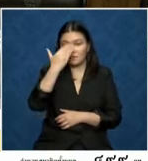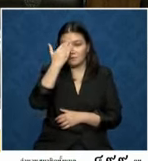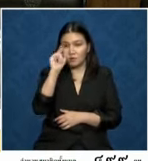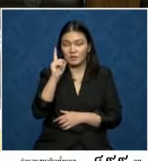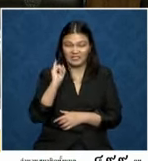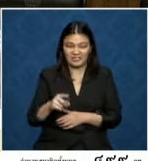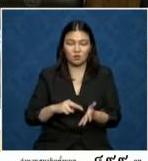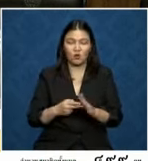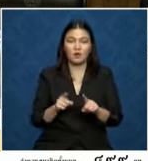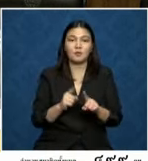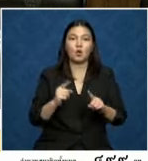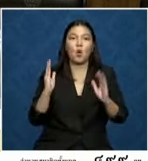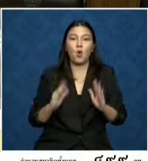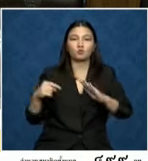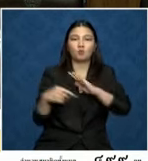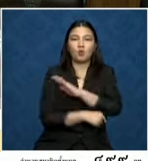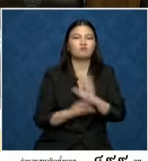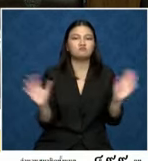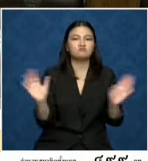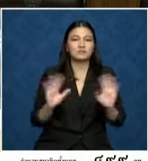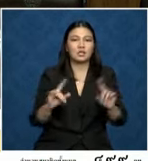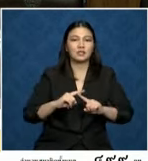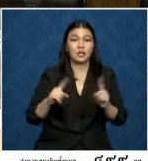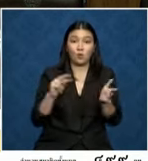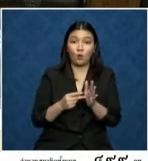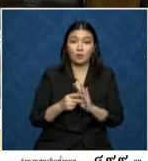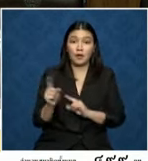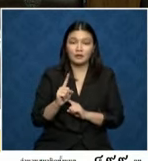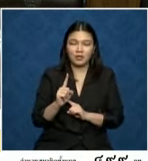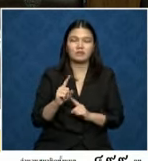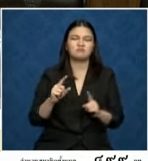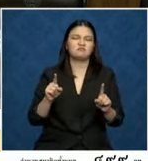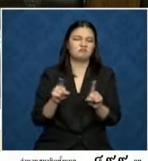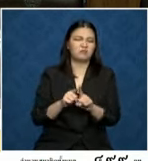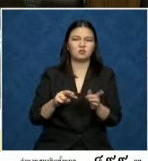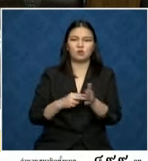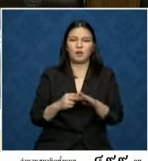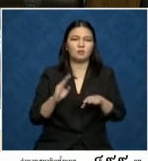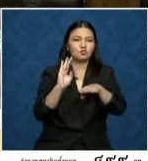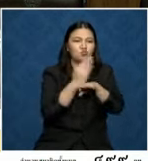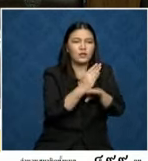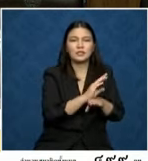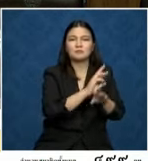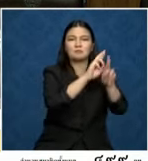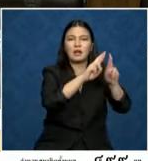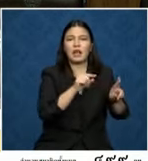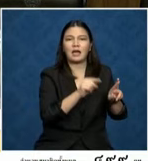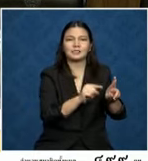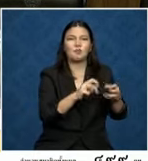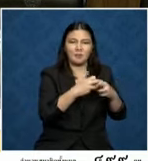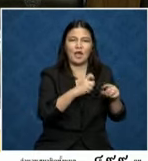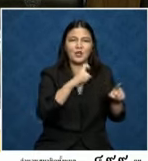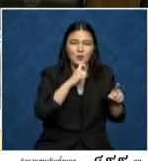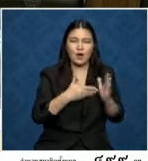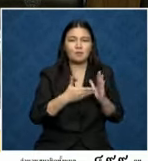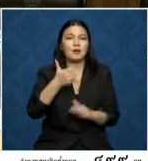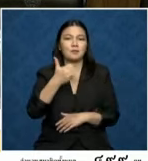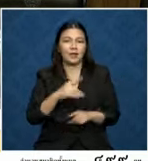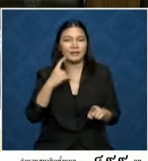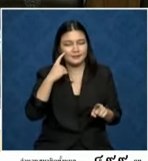ไม่ได้มีเรื่องของการทุจริตเข้ามาเกี่ยวข้องเลยแต่เป็นในเรื่องของธุรกิจที่กำลังมีปัญหาในเรื่องของแคชโฟลว์ซึ่งจะต้องได้รับการแก้